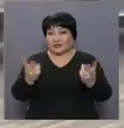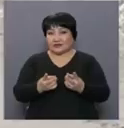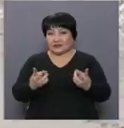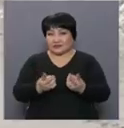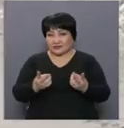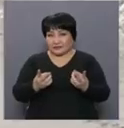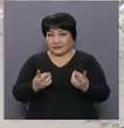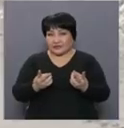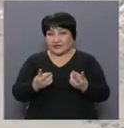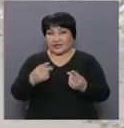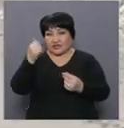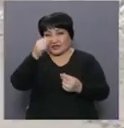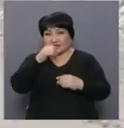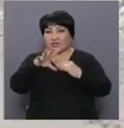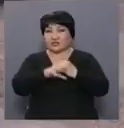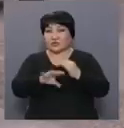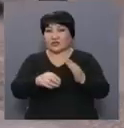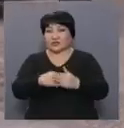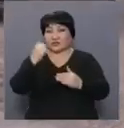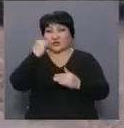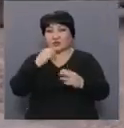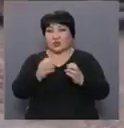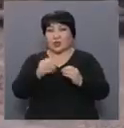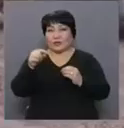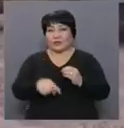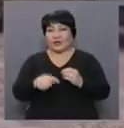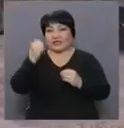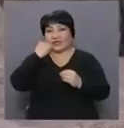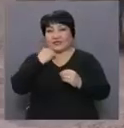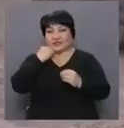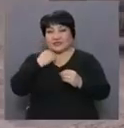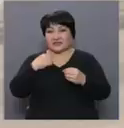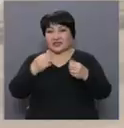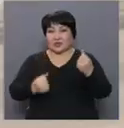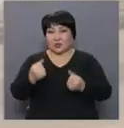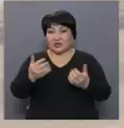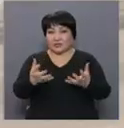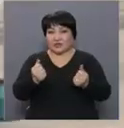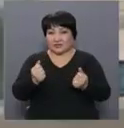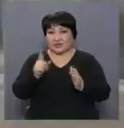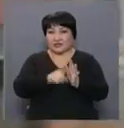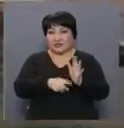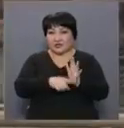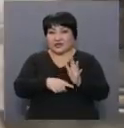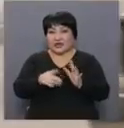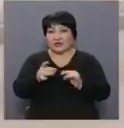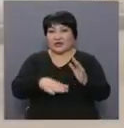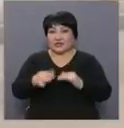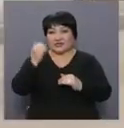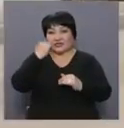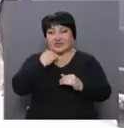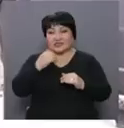Жоба бойынша жыл соңына дейін тозығы жеткен 10 мың ескі көлік қабылданады. Квота саны аймақтағы ескі көліктердің санына қарай